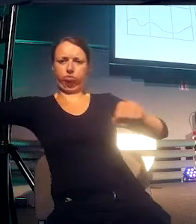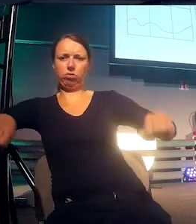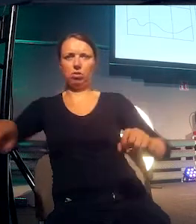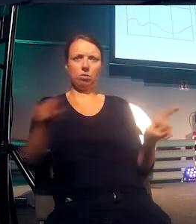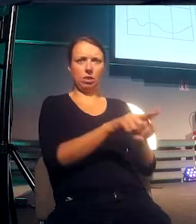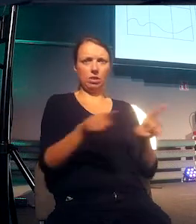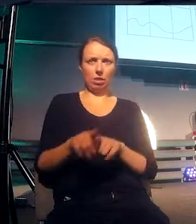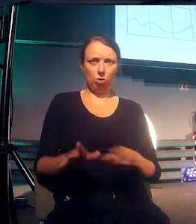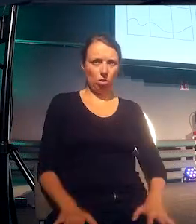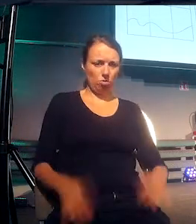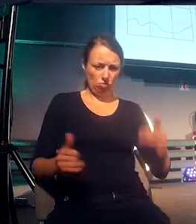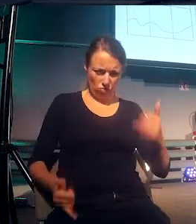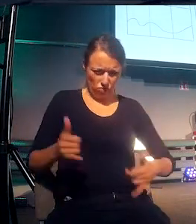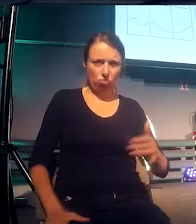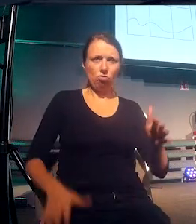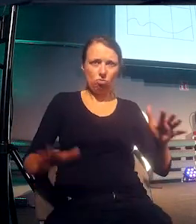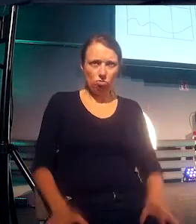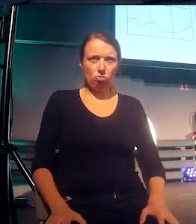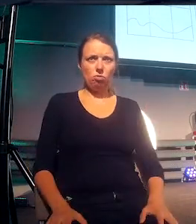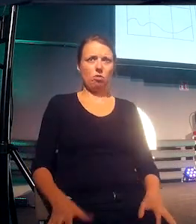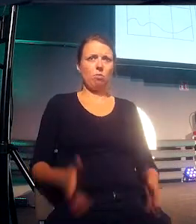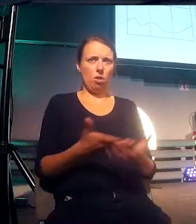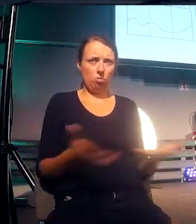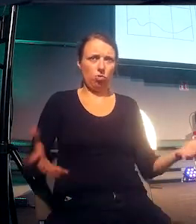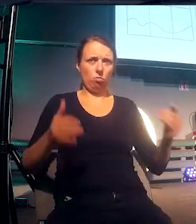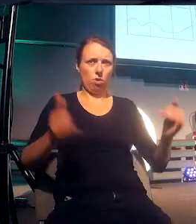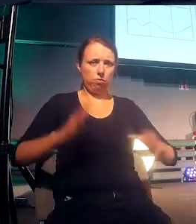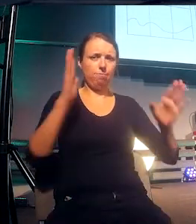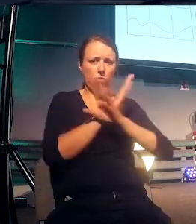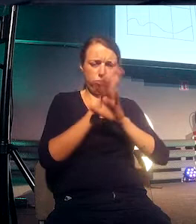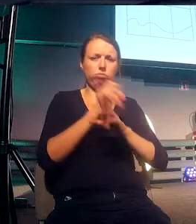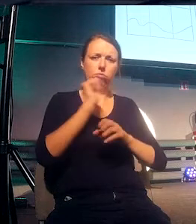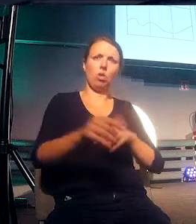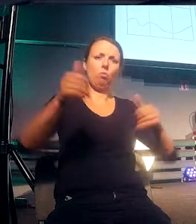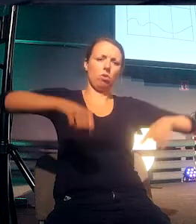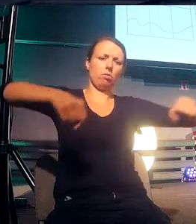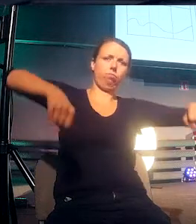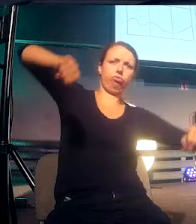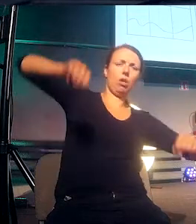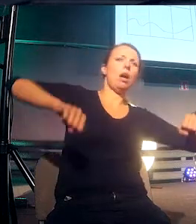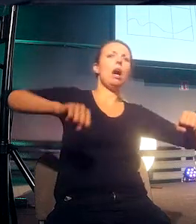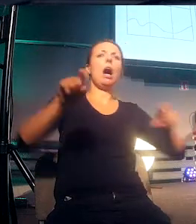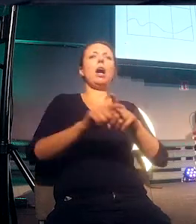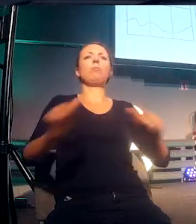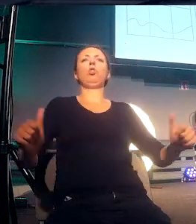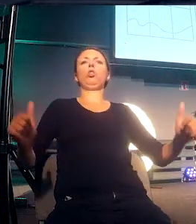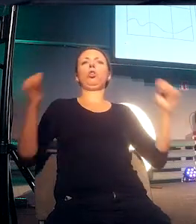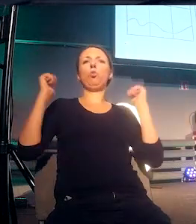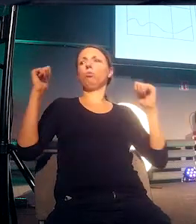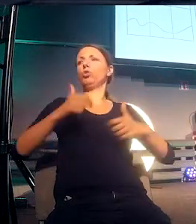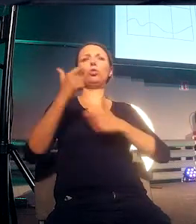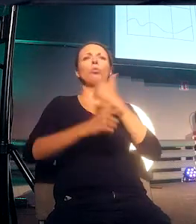nie na ziemi, w powietrzu. Jedzie się zazwyczaj przodem, można skręcić, ale żeby jechać do tyłu, trzeba wykonać jakąś szczególną